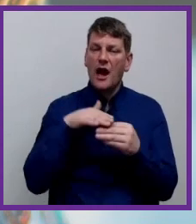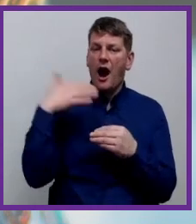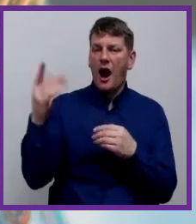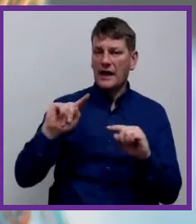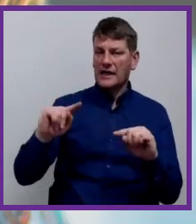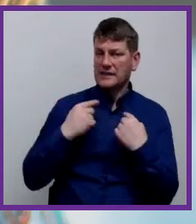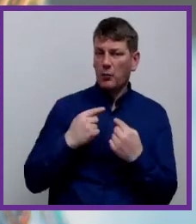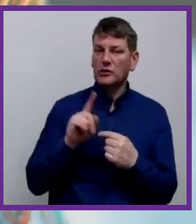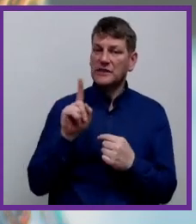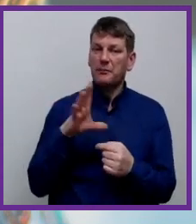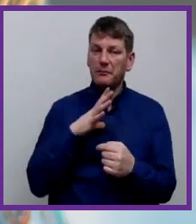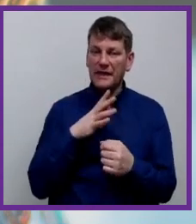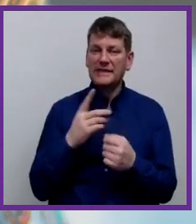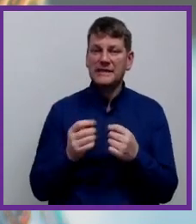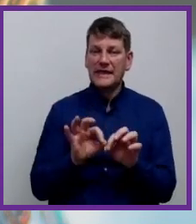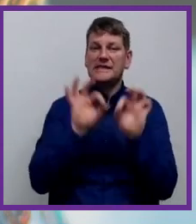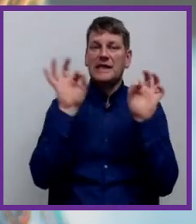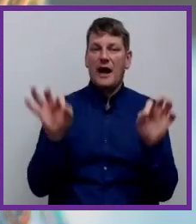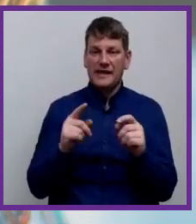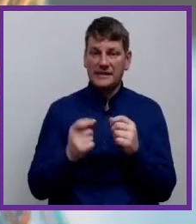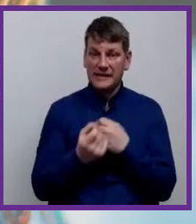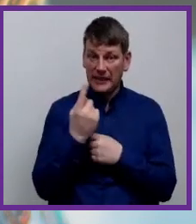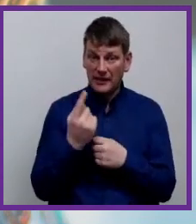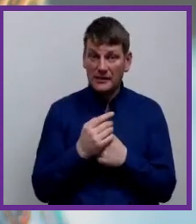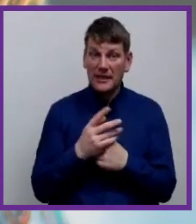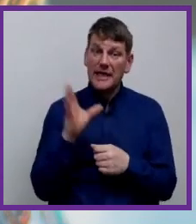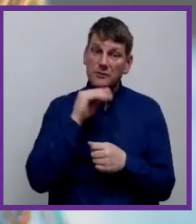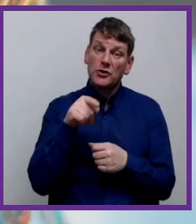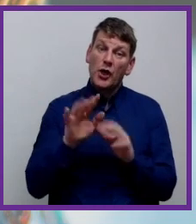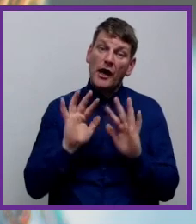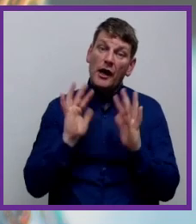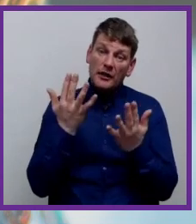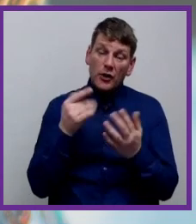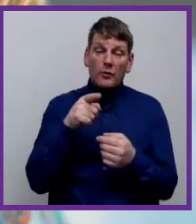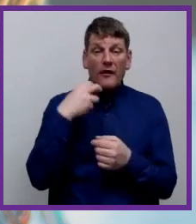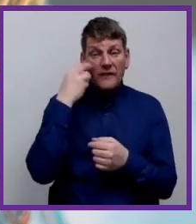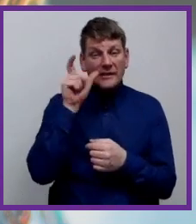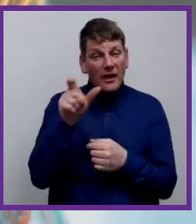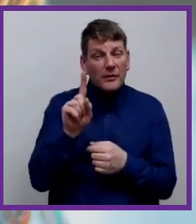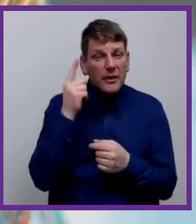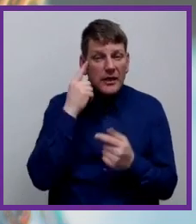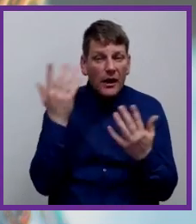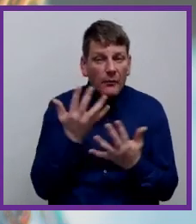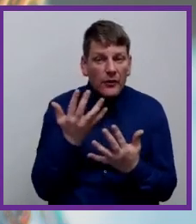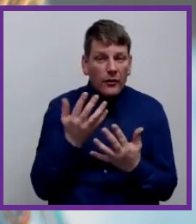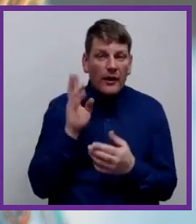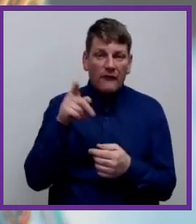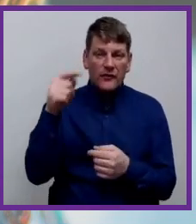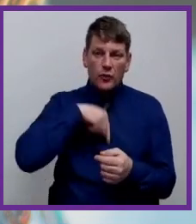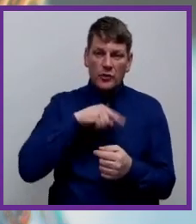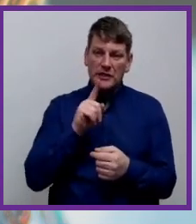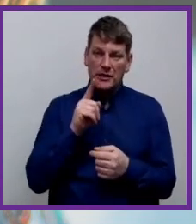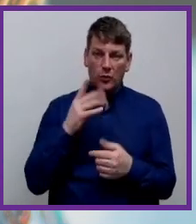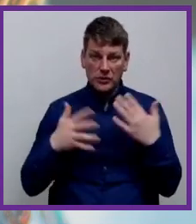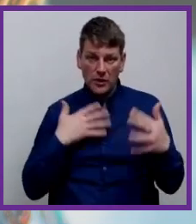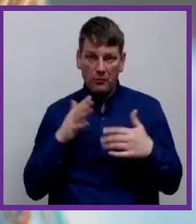kā tāds izraisītājs, un iespējams šajā gadījumā tad varbūt vecākiem ir jāpadomā, ka varbūt viņos ir